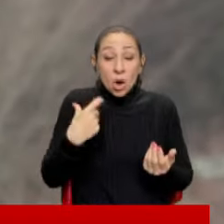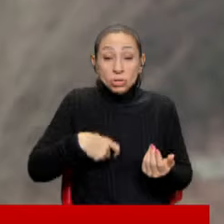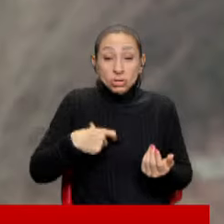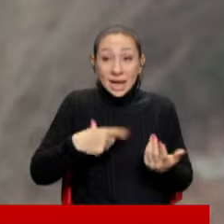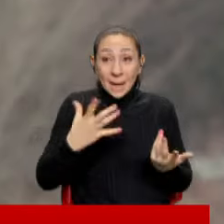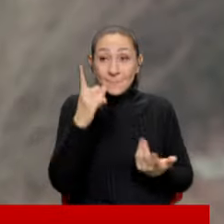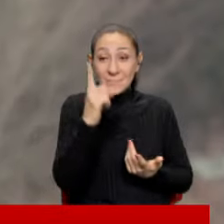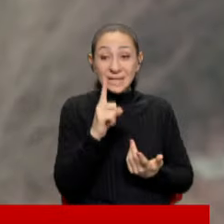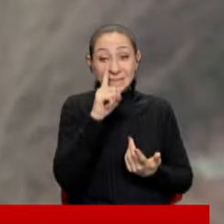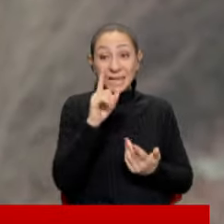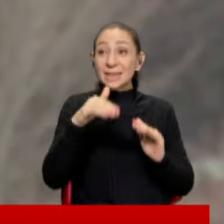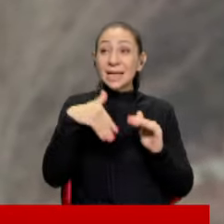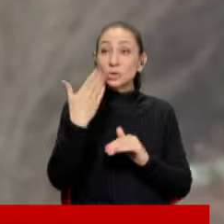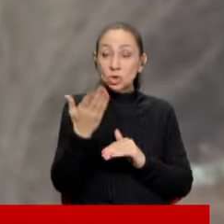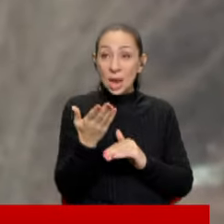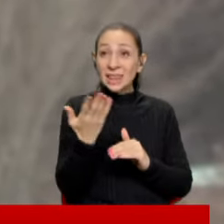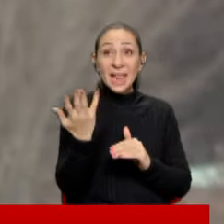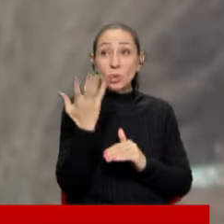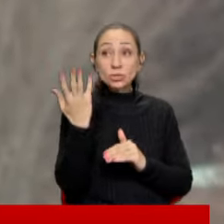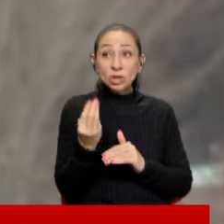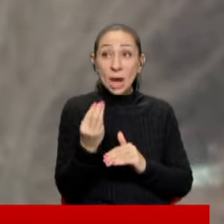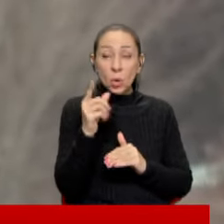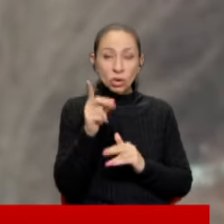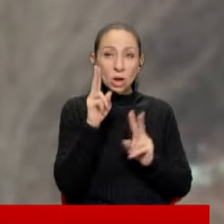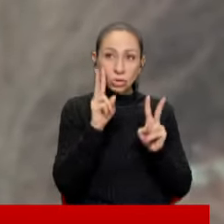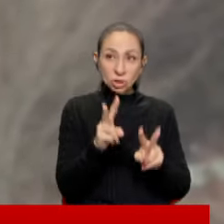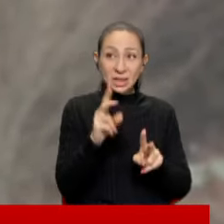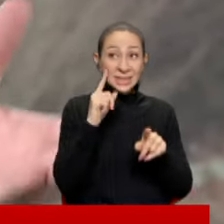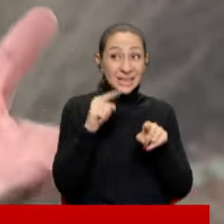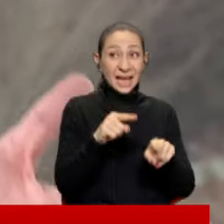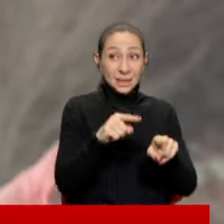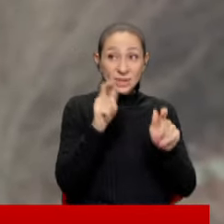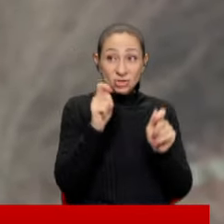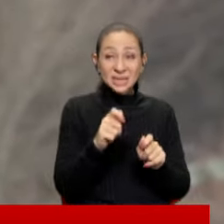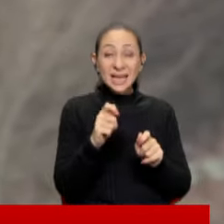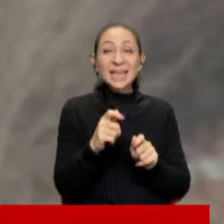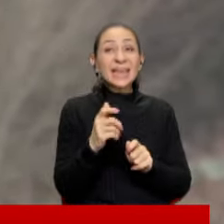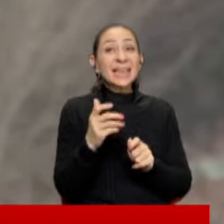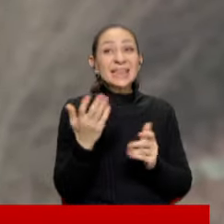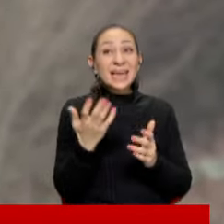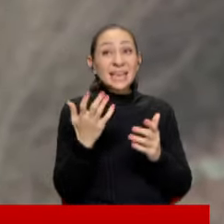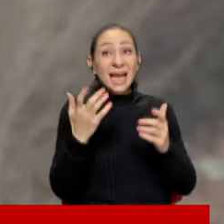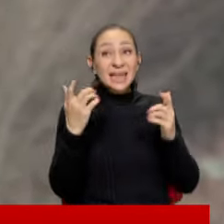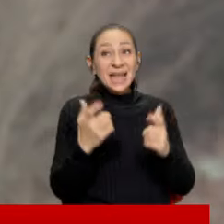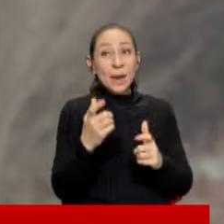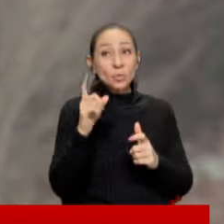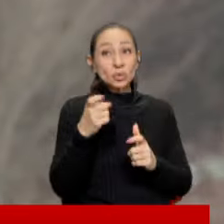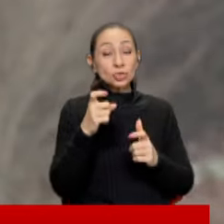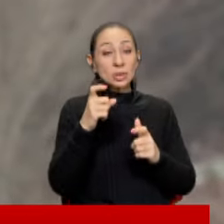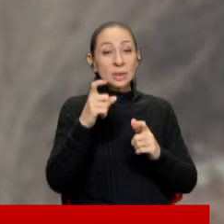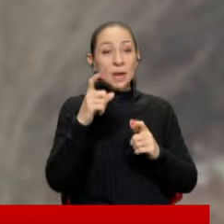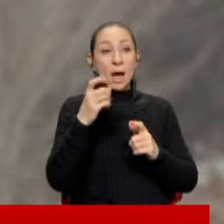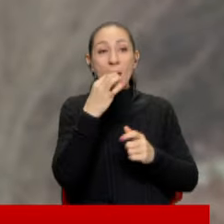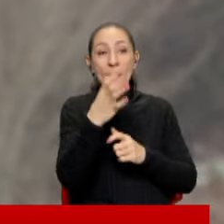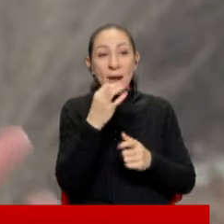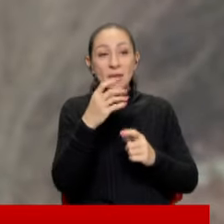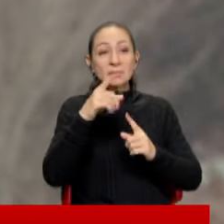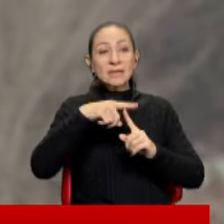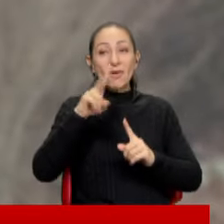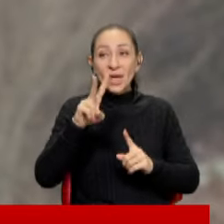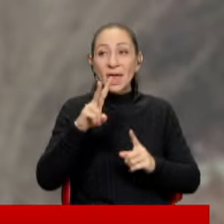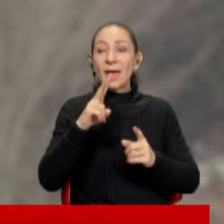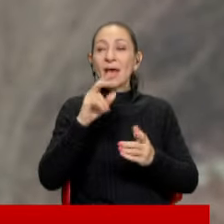özellikle 1 Nisan'dan sonra ne olacak? Onu da göreceğiz, takip edeceğiz. Ne kadar yer bulabiliyorsunuz? Medyada yeterince